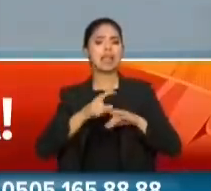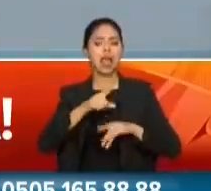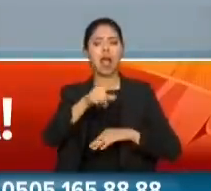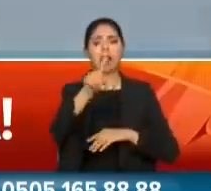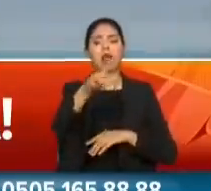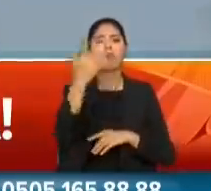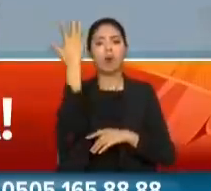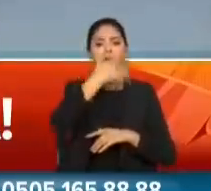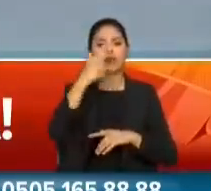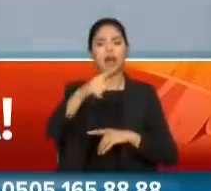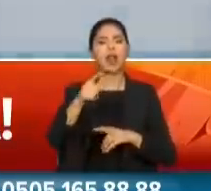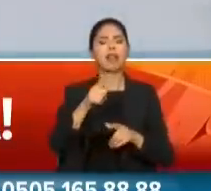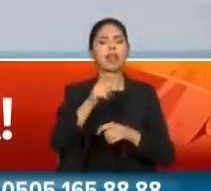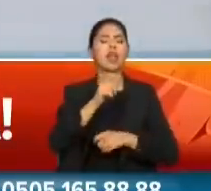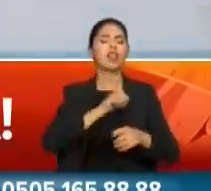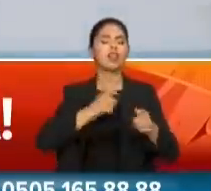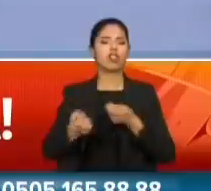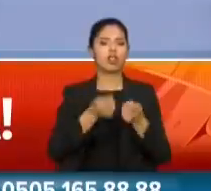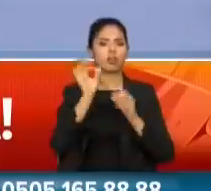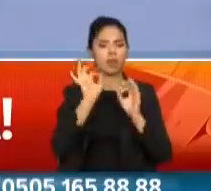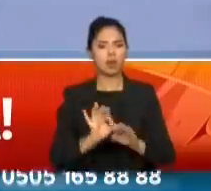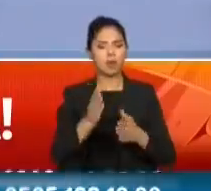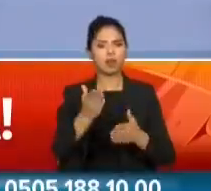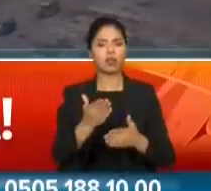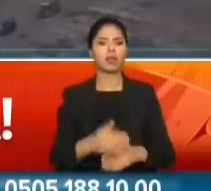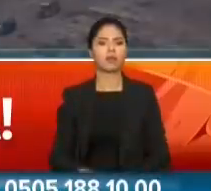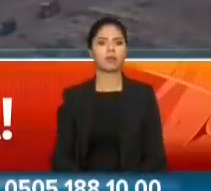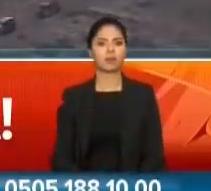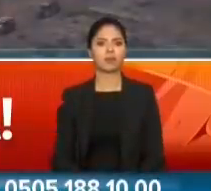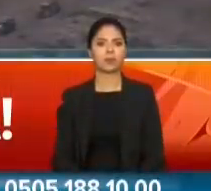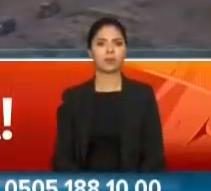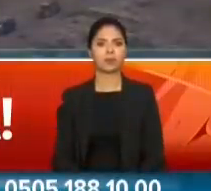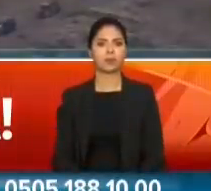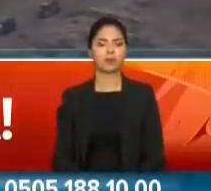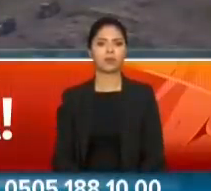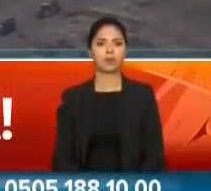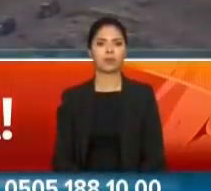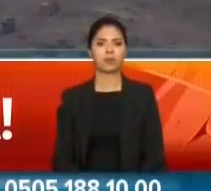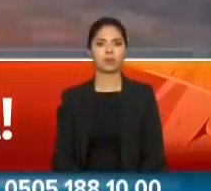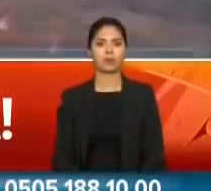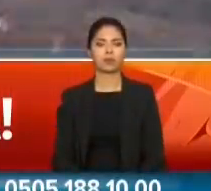temsilci savunma hatlarına taarruz etti abone ol